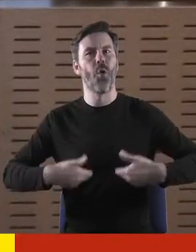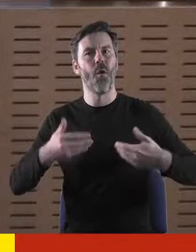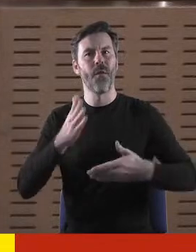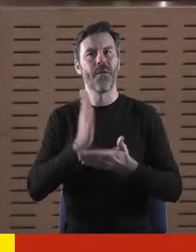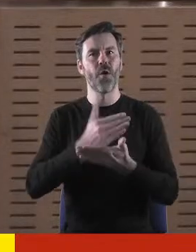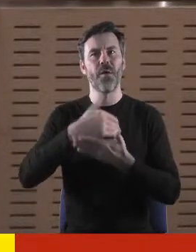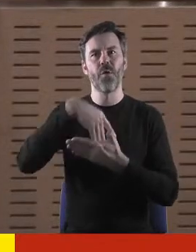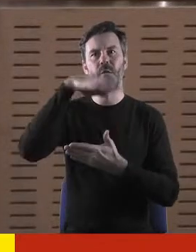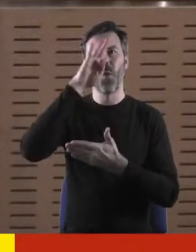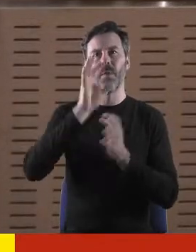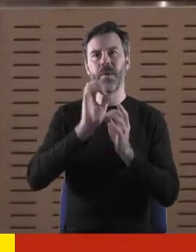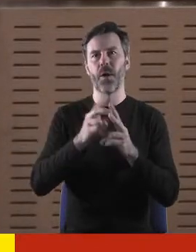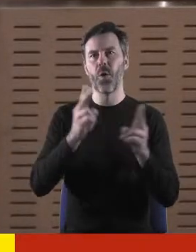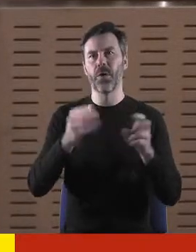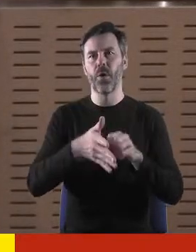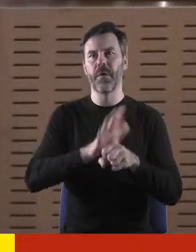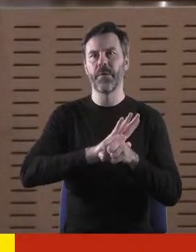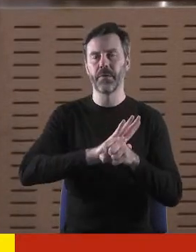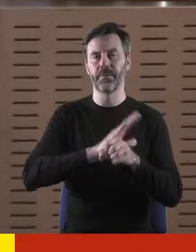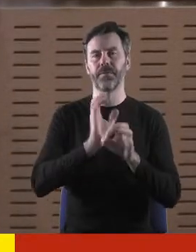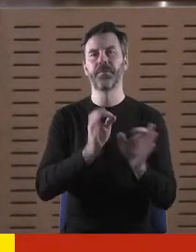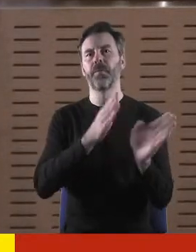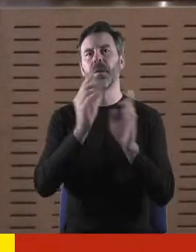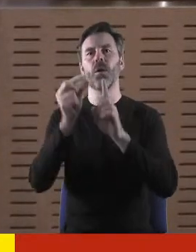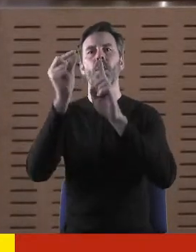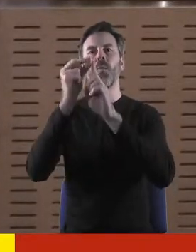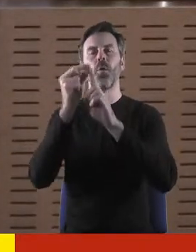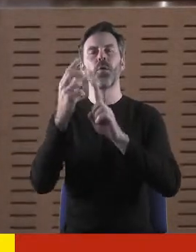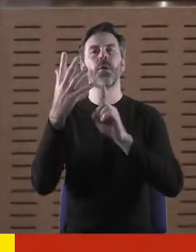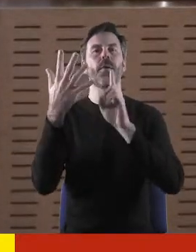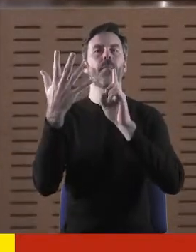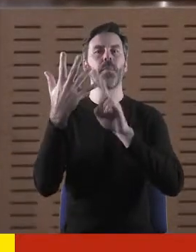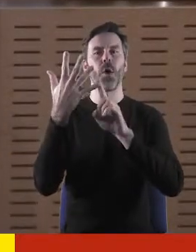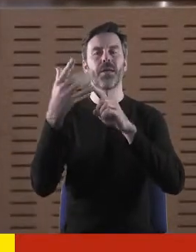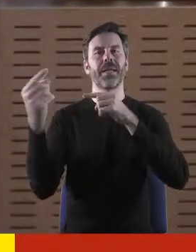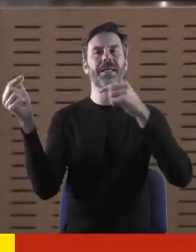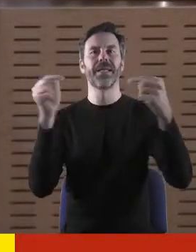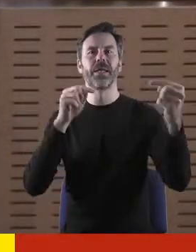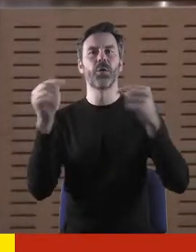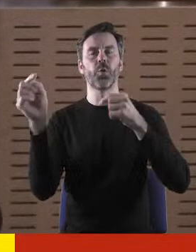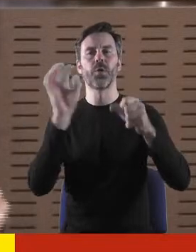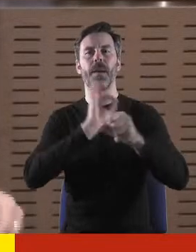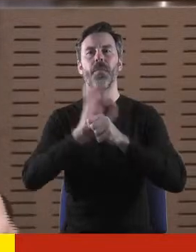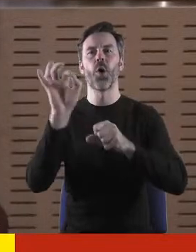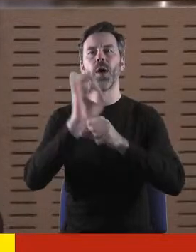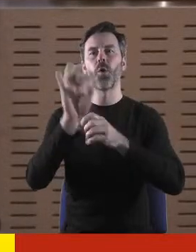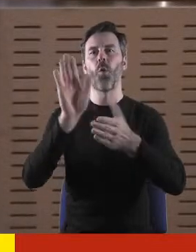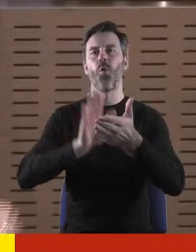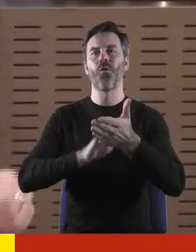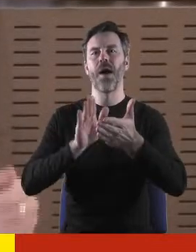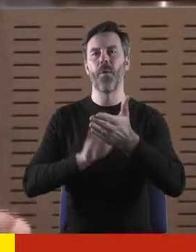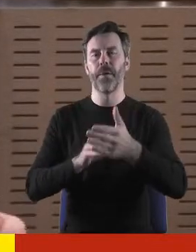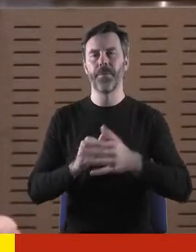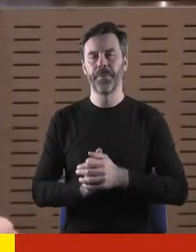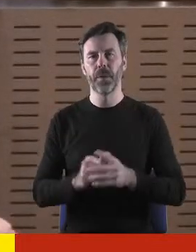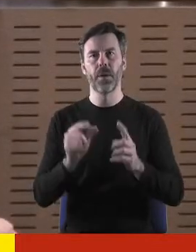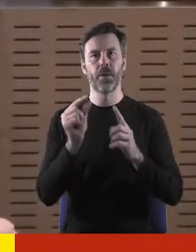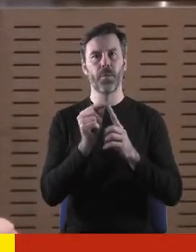łódzkim. Szanowni Państwo radni, przechodzimy do punktu 5, to jest dyskusja nad projektami uchwał. I tak w